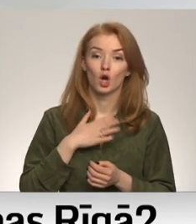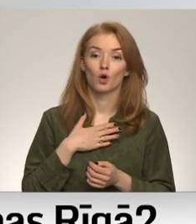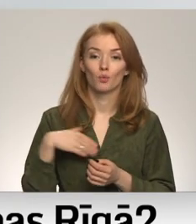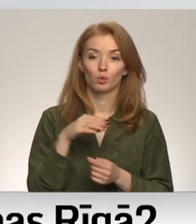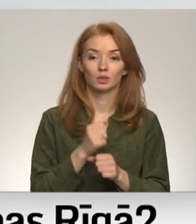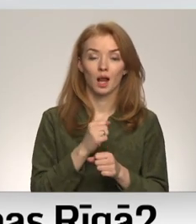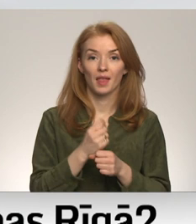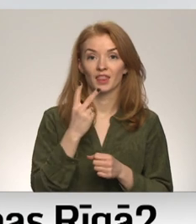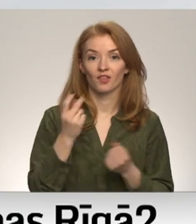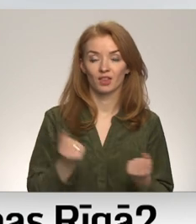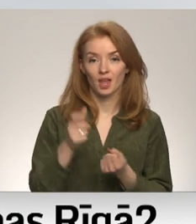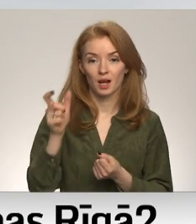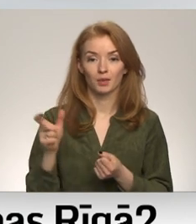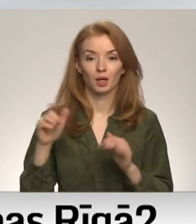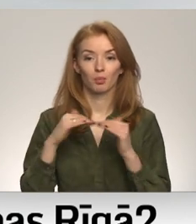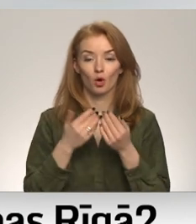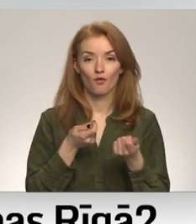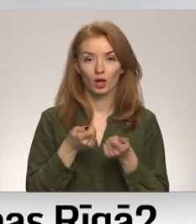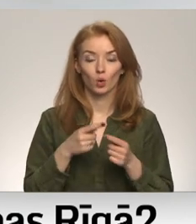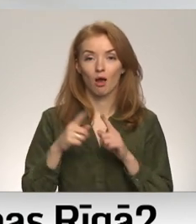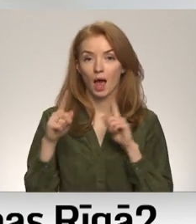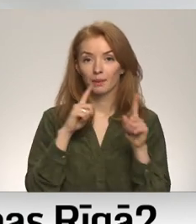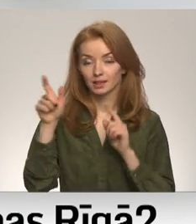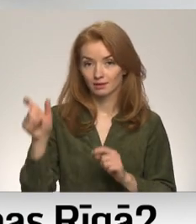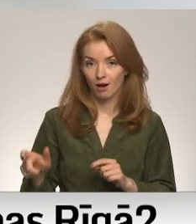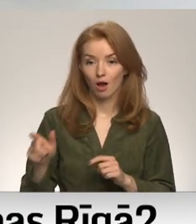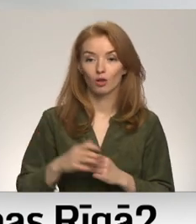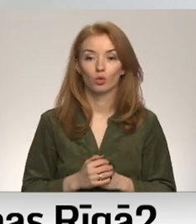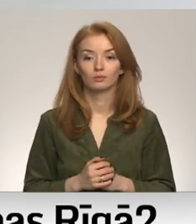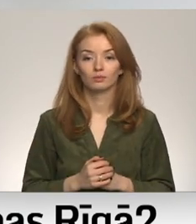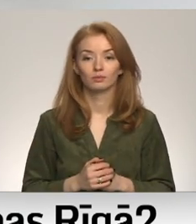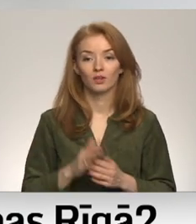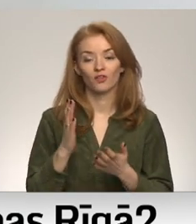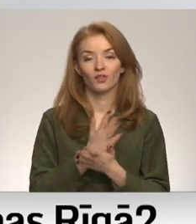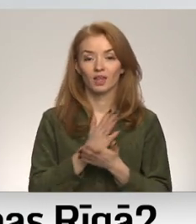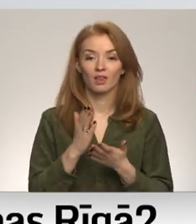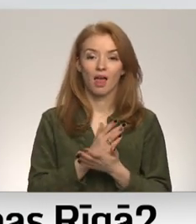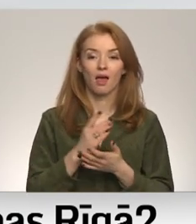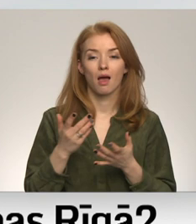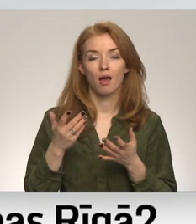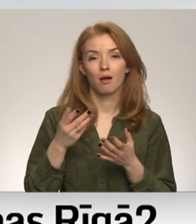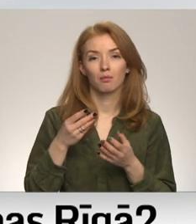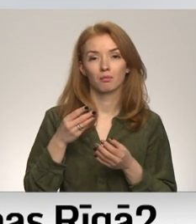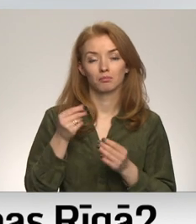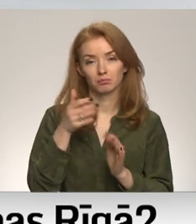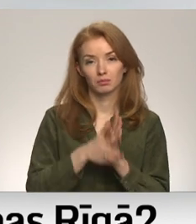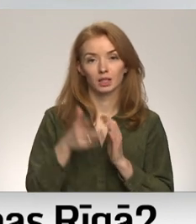darbojas 2 darbinieki, biroja vadītājs un administrators. Un vidēji tās izmaksas ir